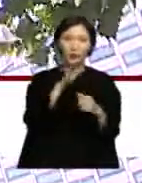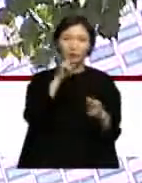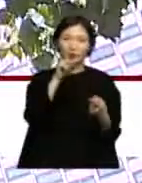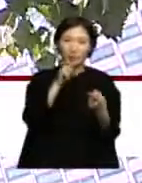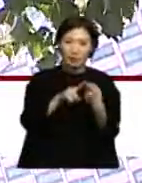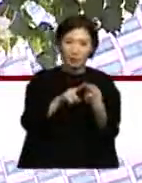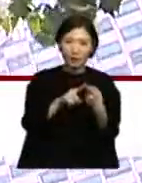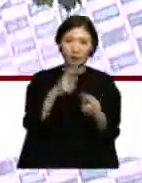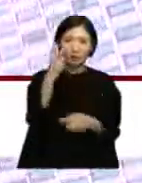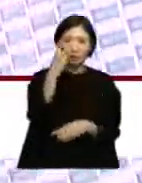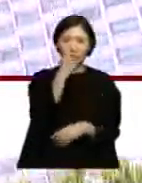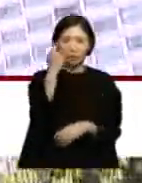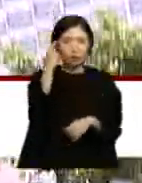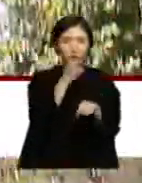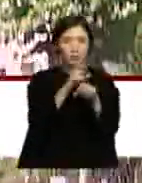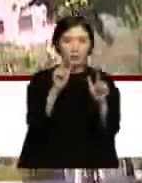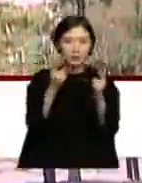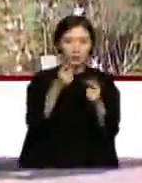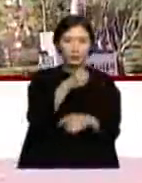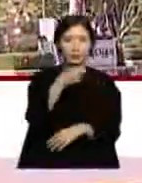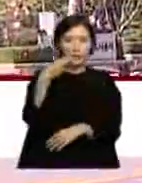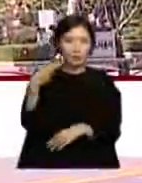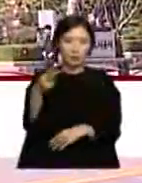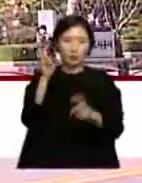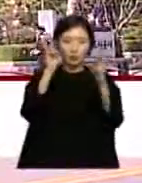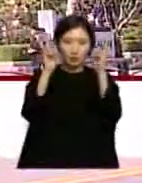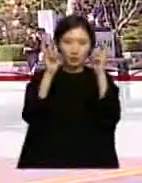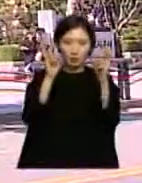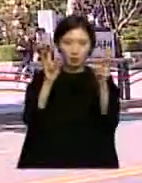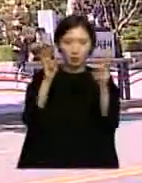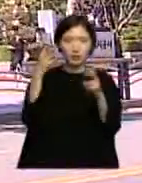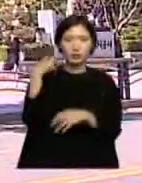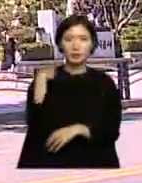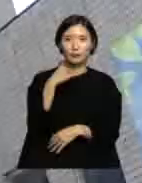여부를 점검하지 않은 SH공사에도 책임이 있다는 입장입니다.